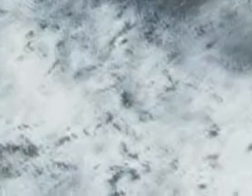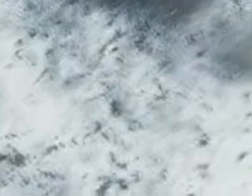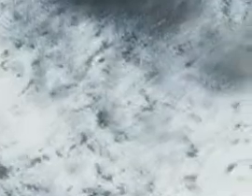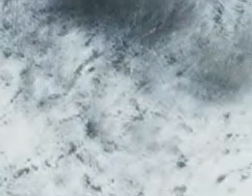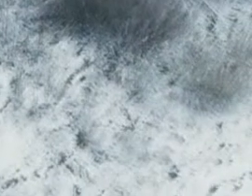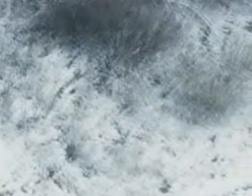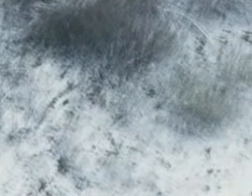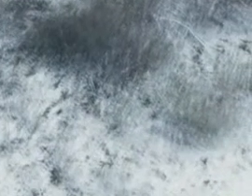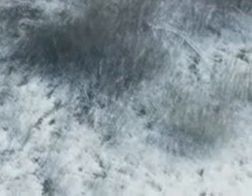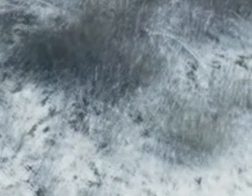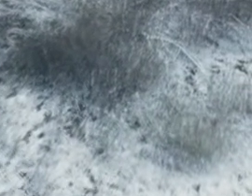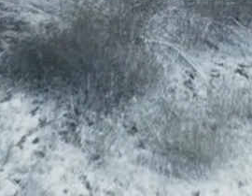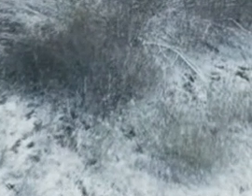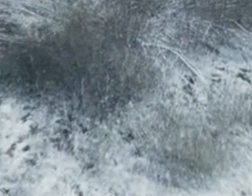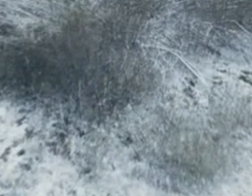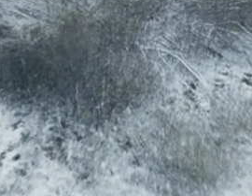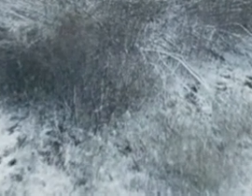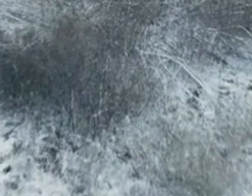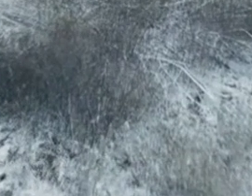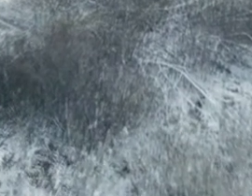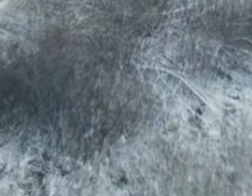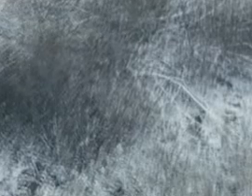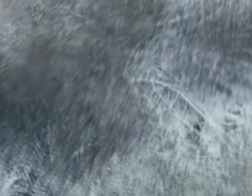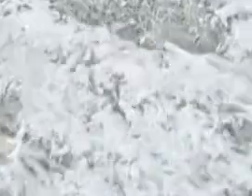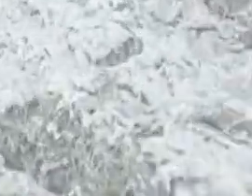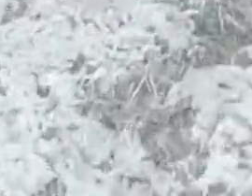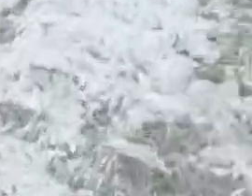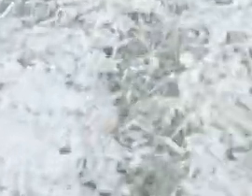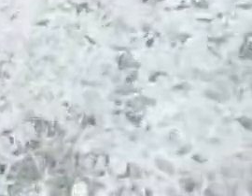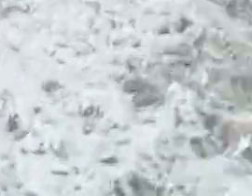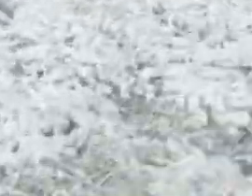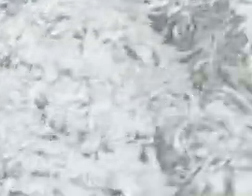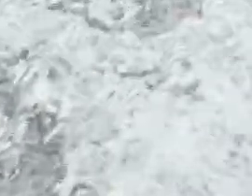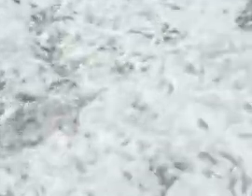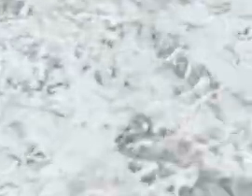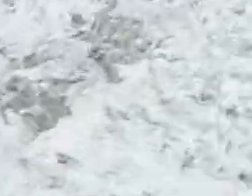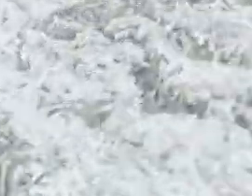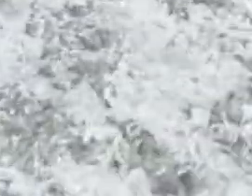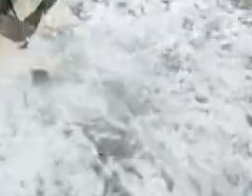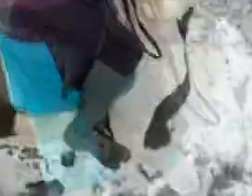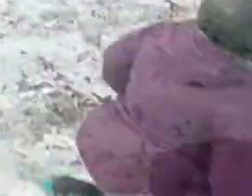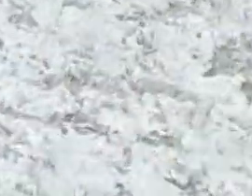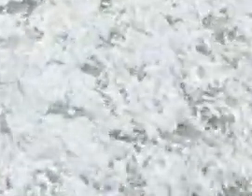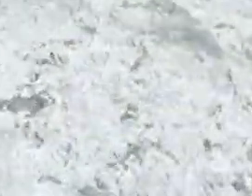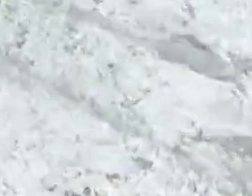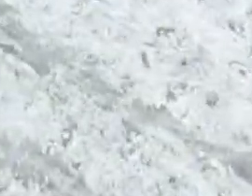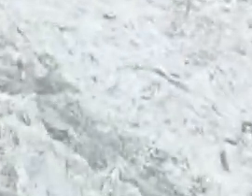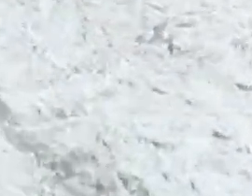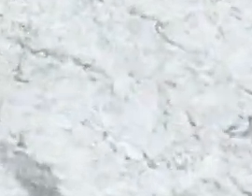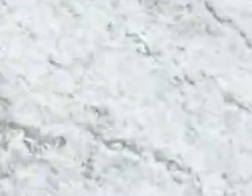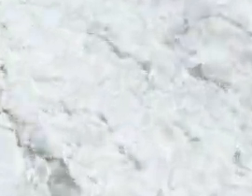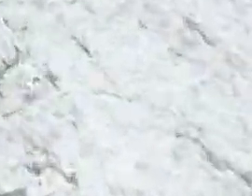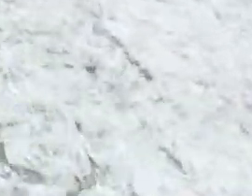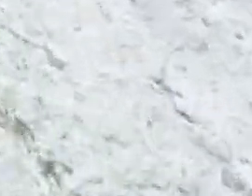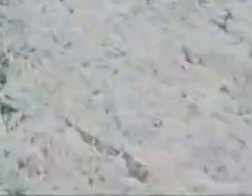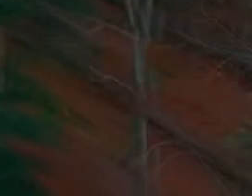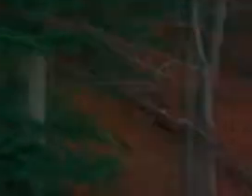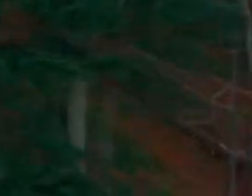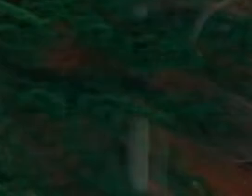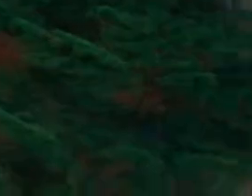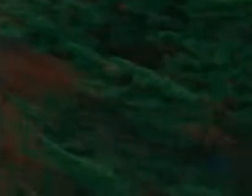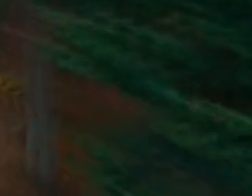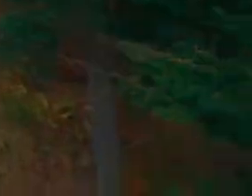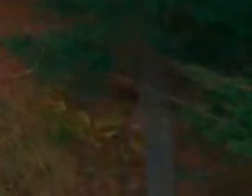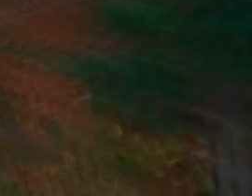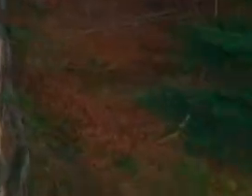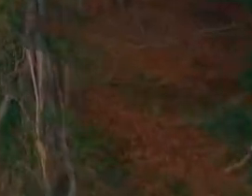Za młodu jeździliśmy konno na leśnych łąkach wokół miasta. Dziś wy młodzi też jeździcie,